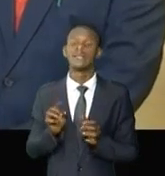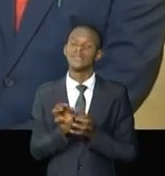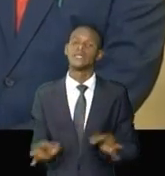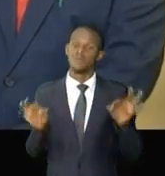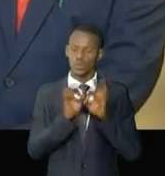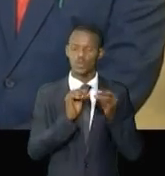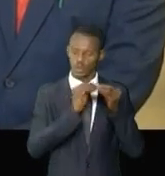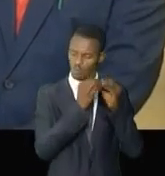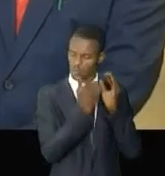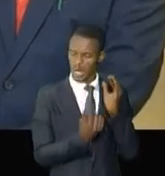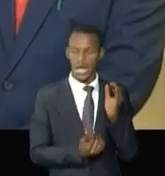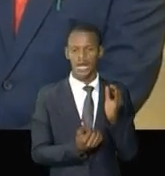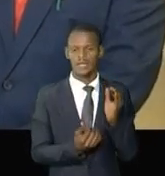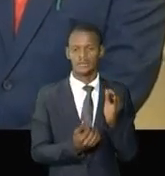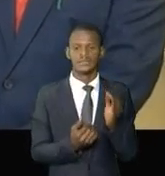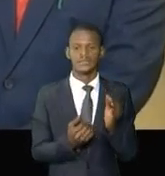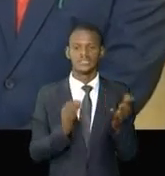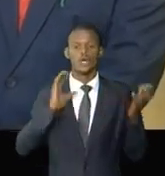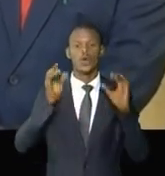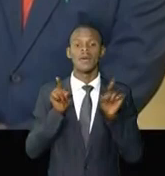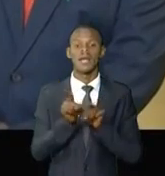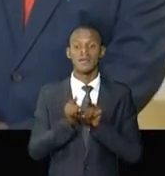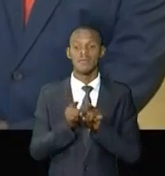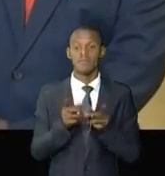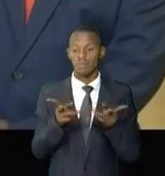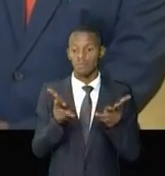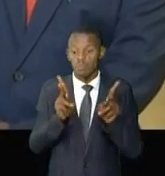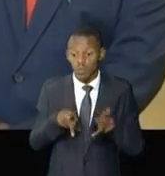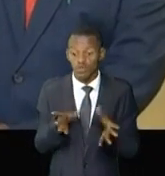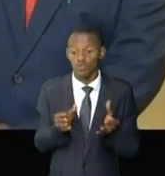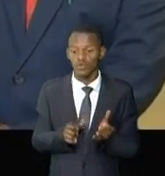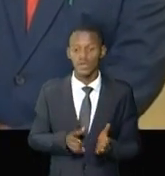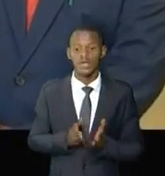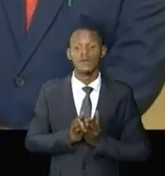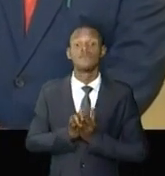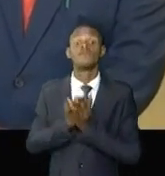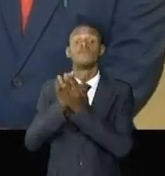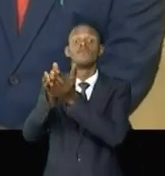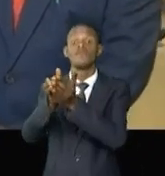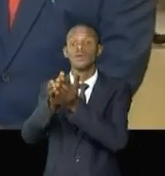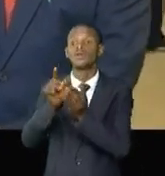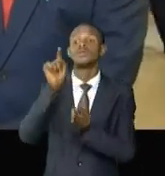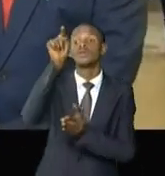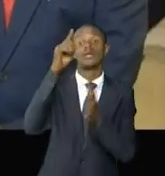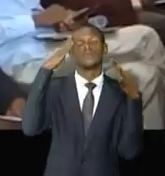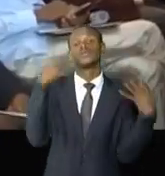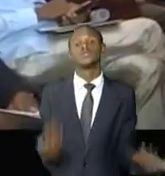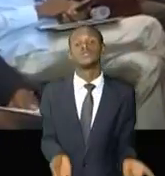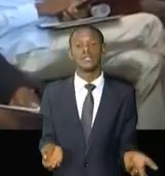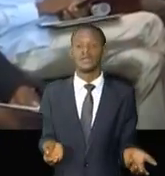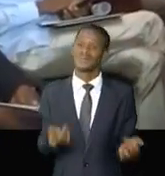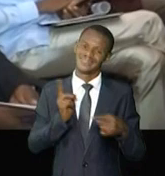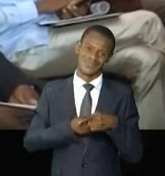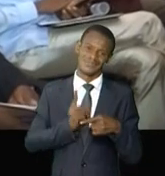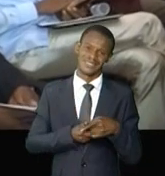au port de la navire. Donc nous devons savoir par où passer pour arriver à Brazzaville. Sinon nous allons naviguer à vue. Le